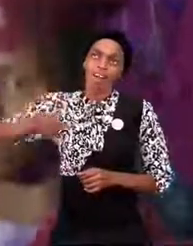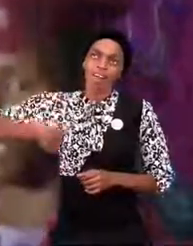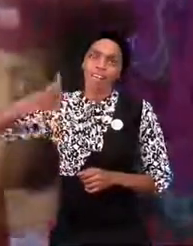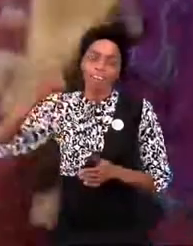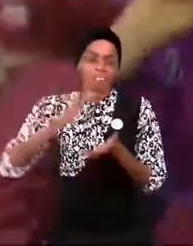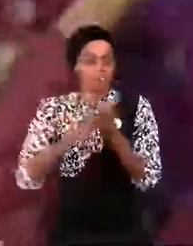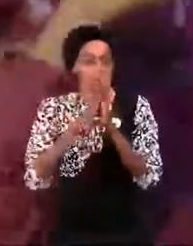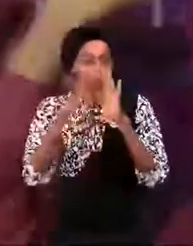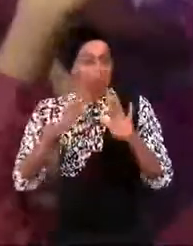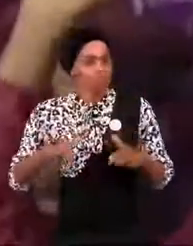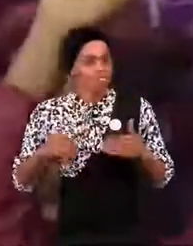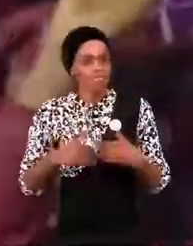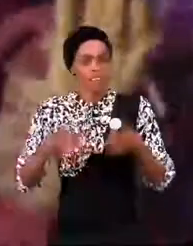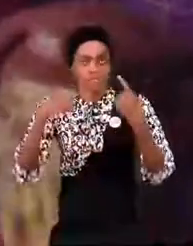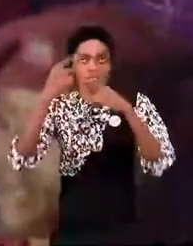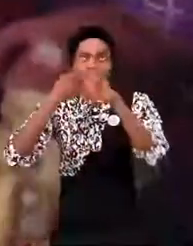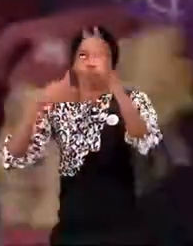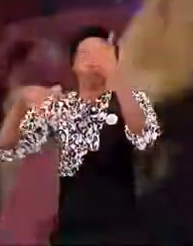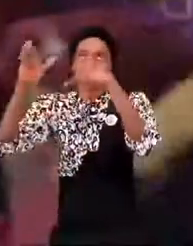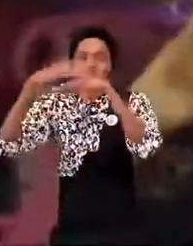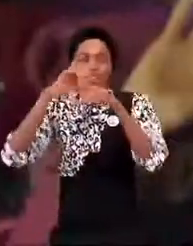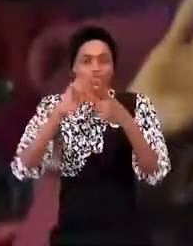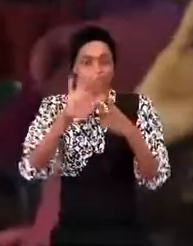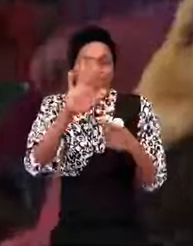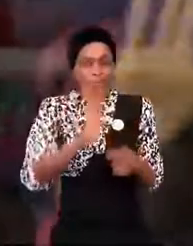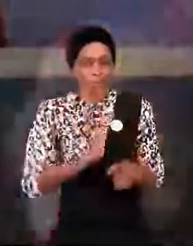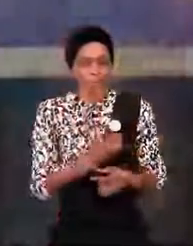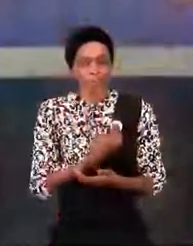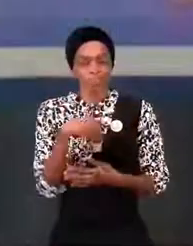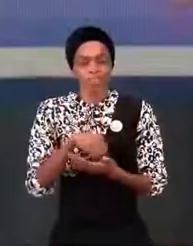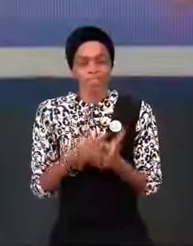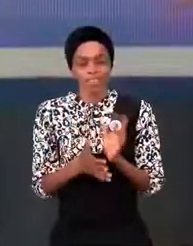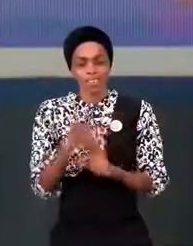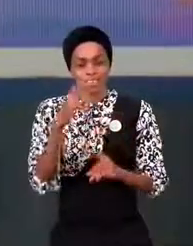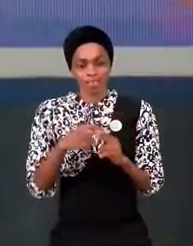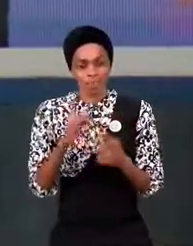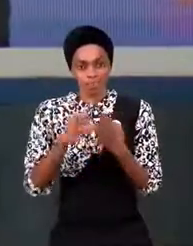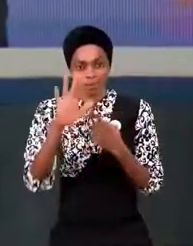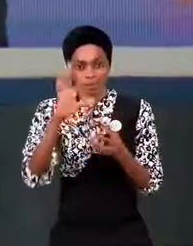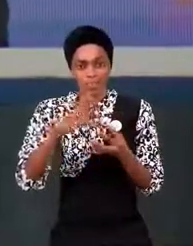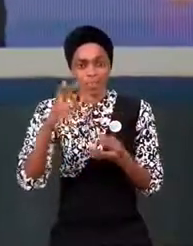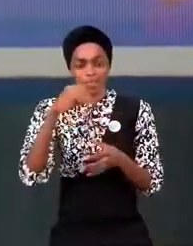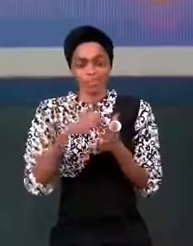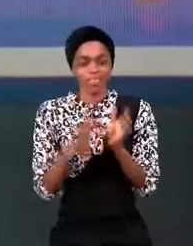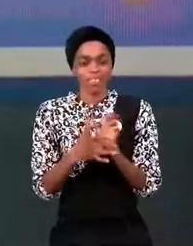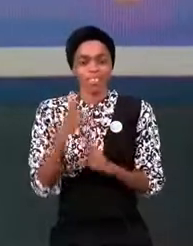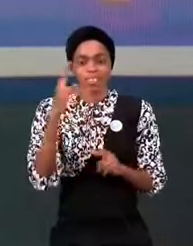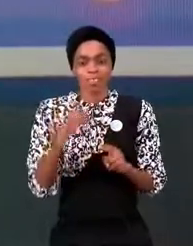ciel dans ton âme, dans ton esprit. Quand nous avons le salut du